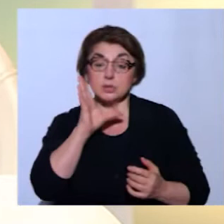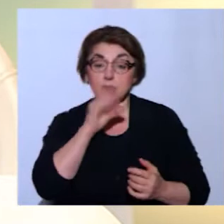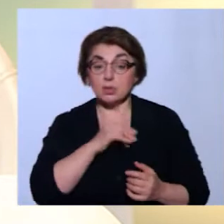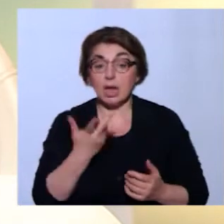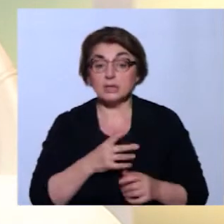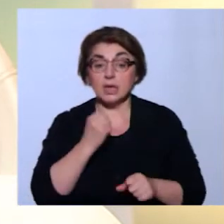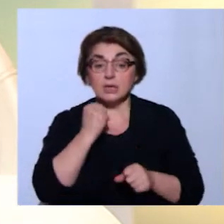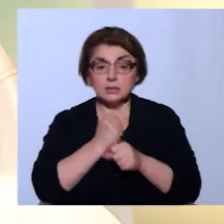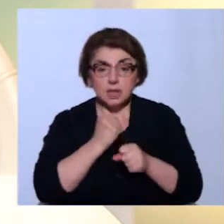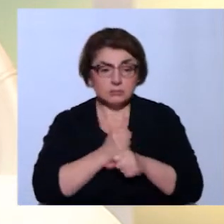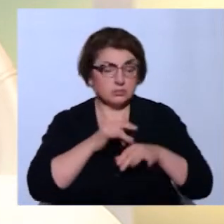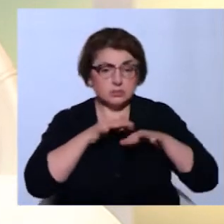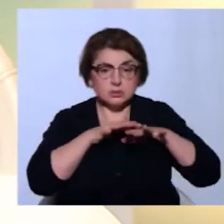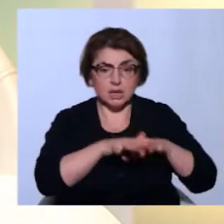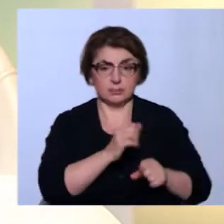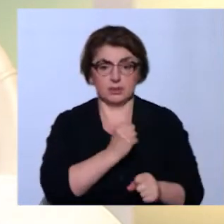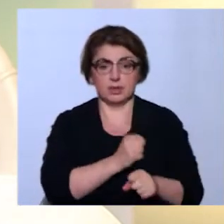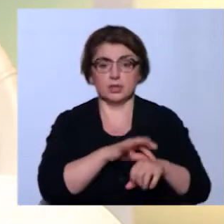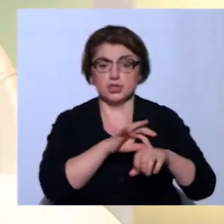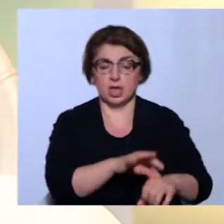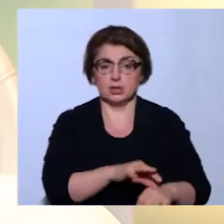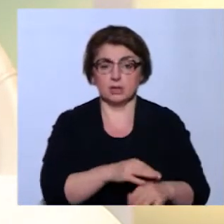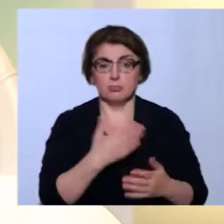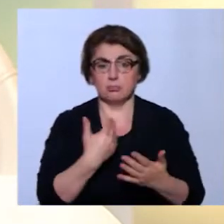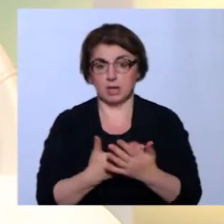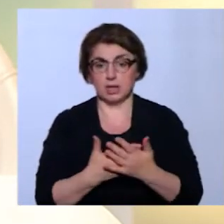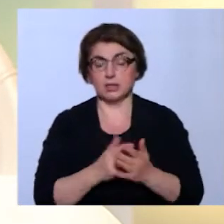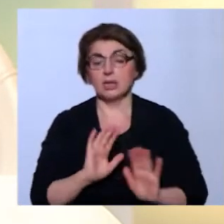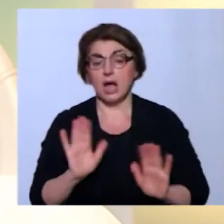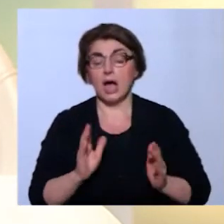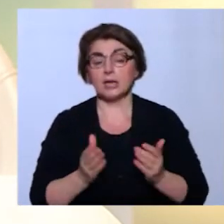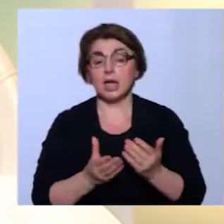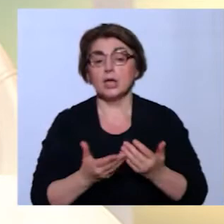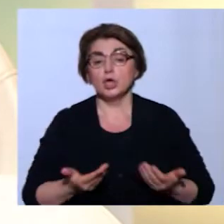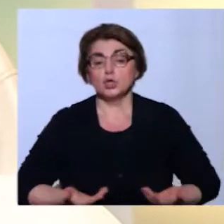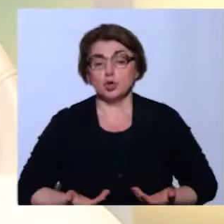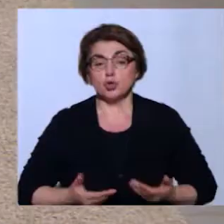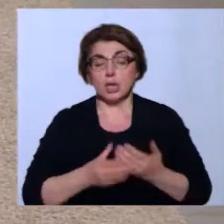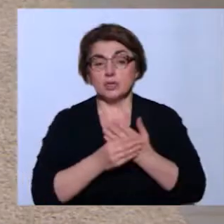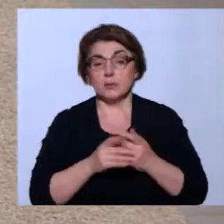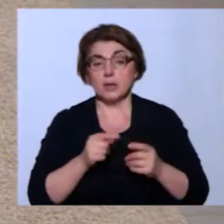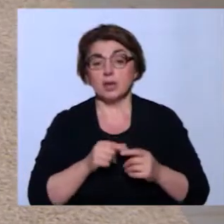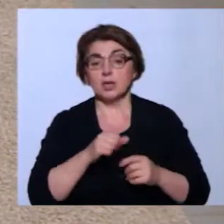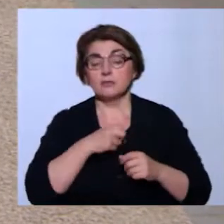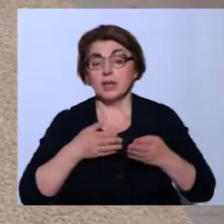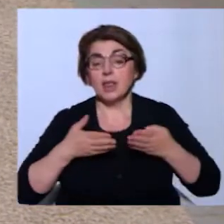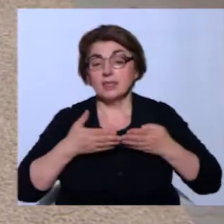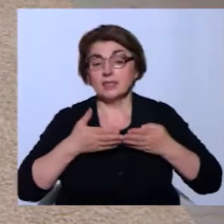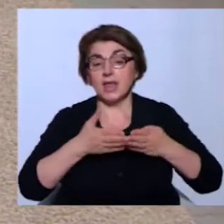ჩაატაროს. აი მაგალითად, მოვიყვანოთ არაცოცხალი სხეულების მაგალითები. იალქნიანი